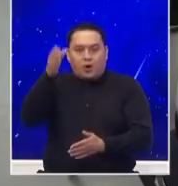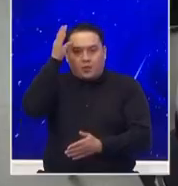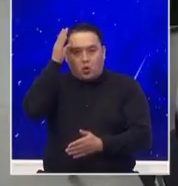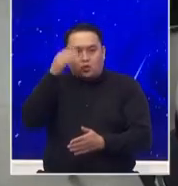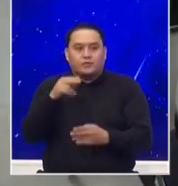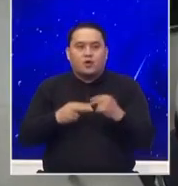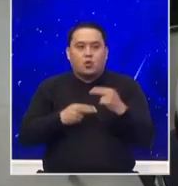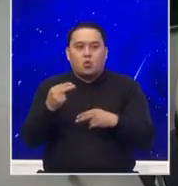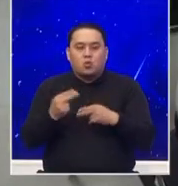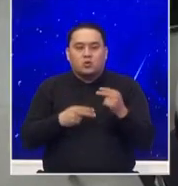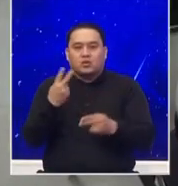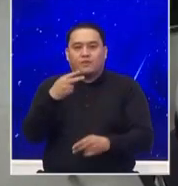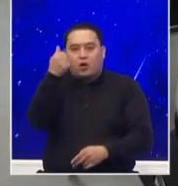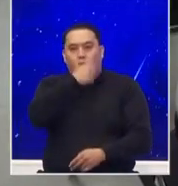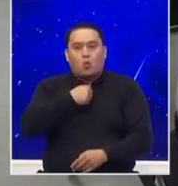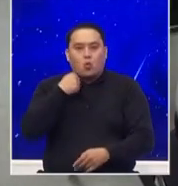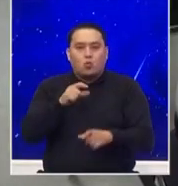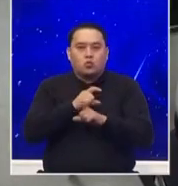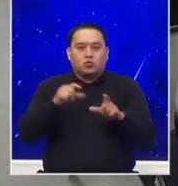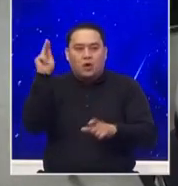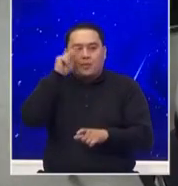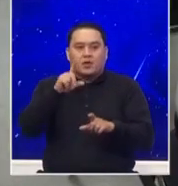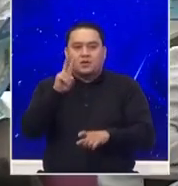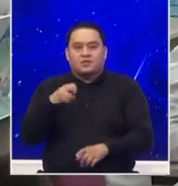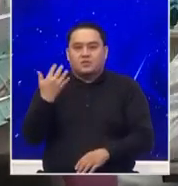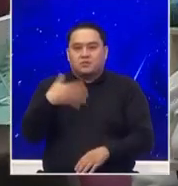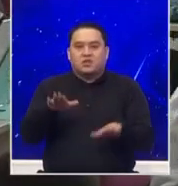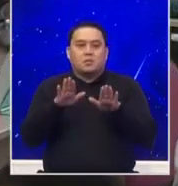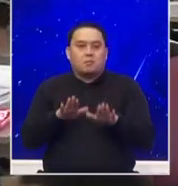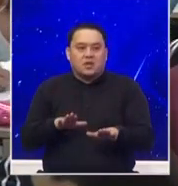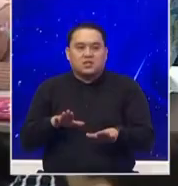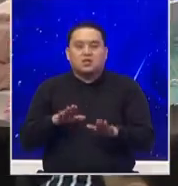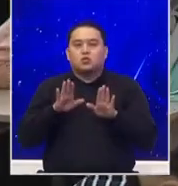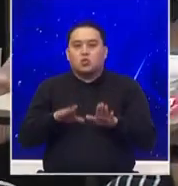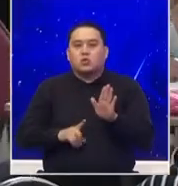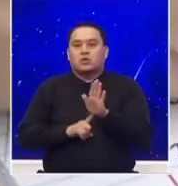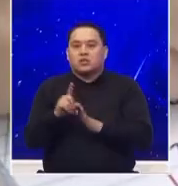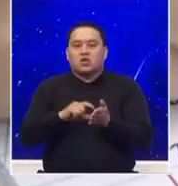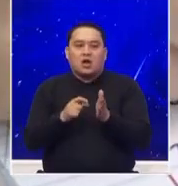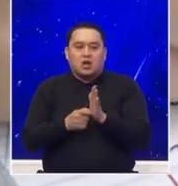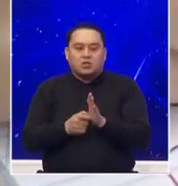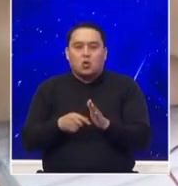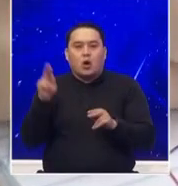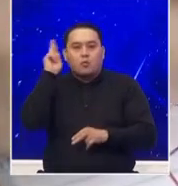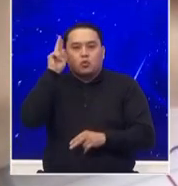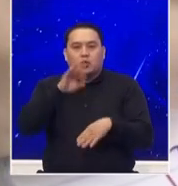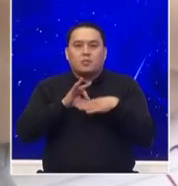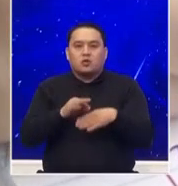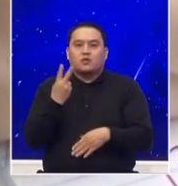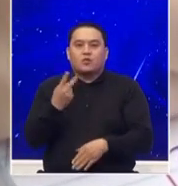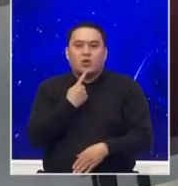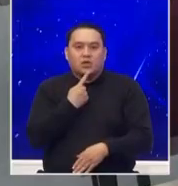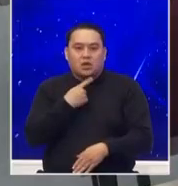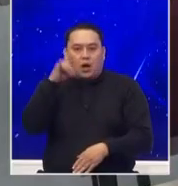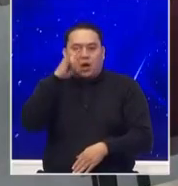учреждение возвели с нуля всего за 2 года. Учебный объект на 250 мест предназначен только для начальных классов. Уроки здесь ведутся на